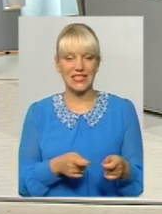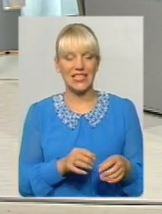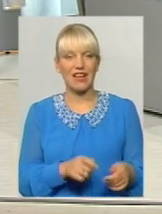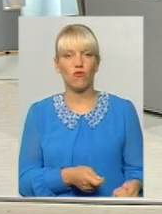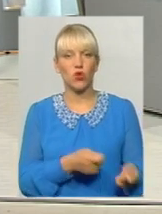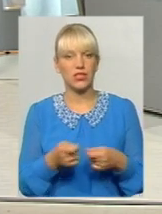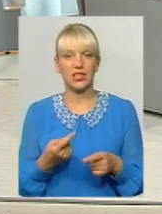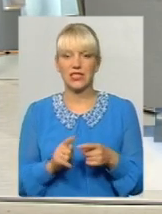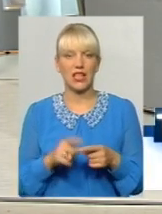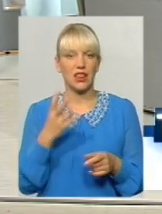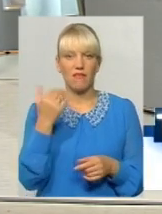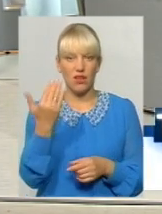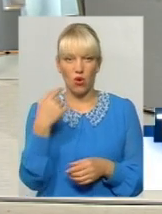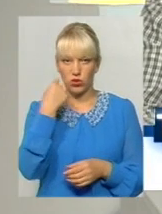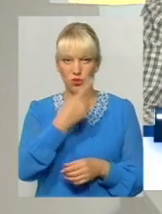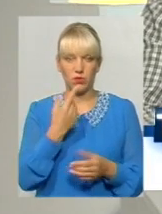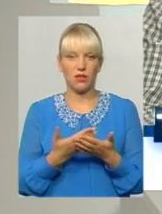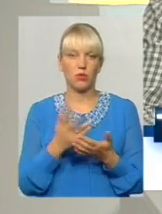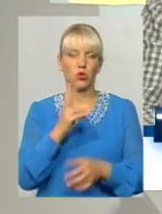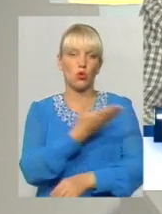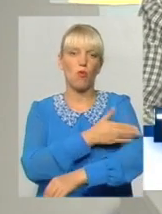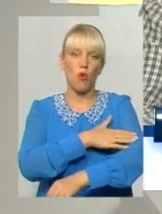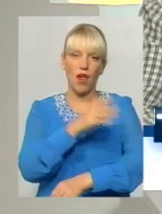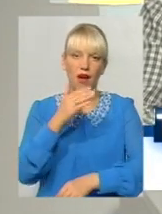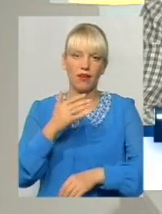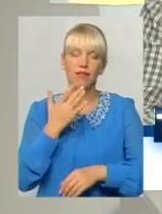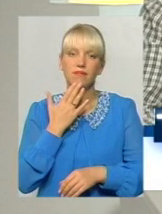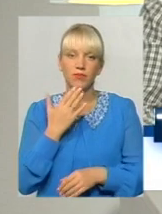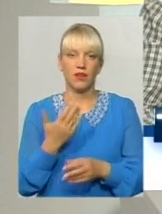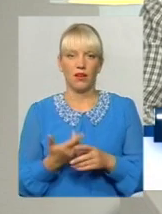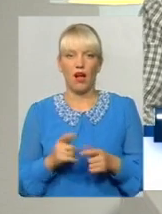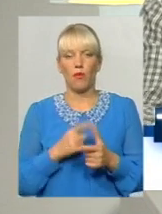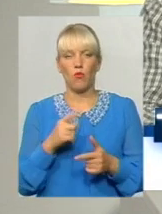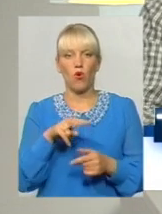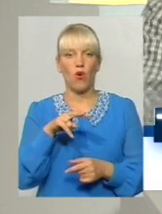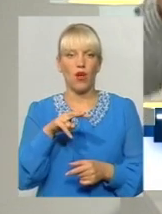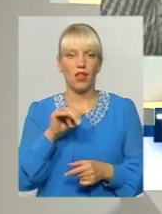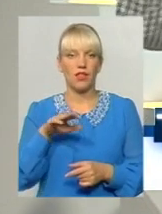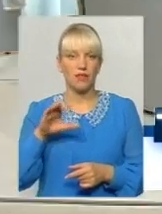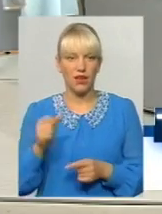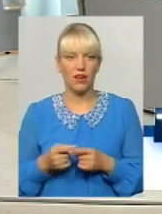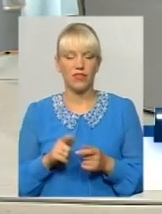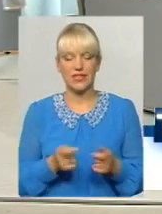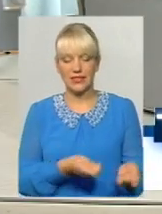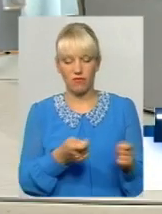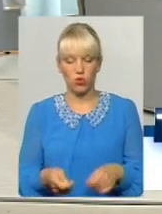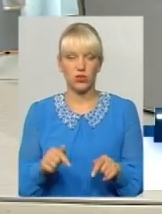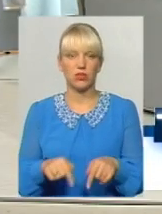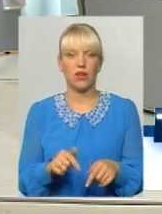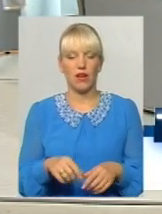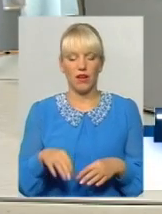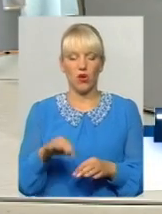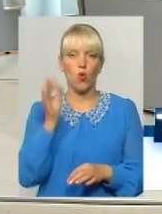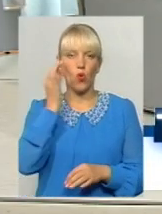його завозите, а завозить вам поляк, там литовець. Ось він завозить, віддає українцю ключі від